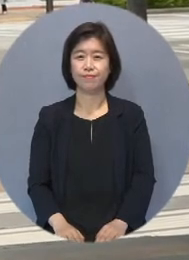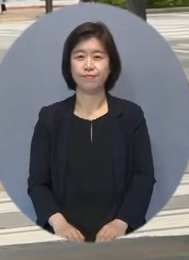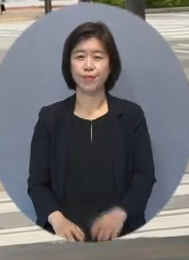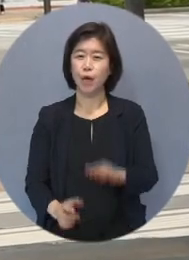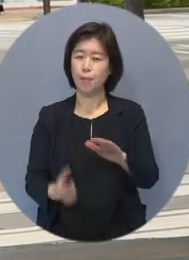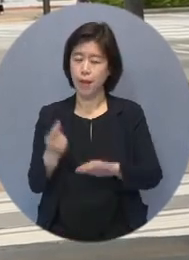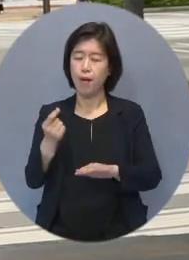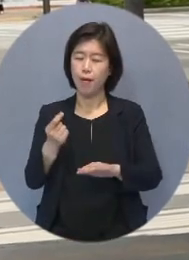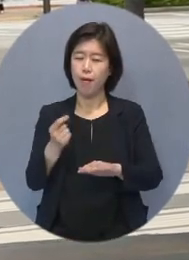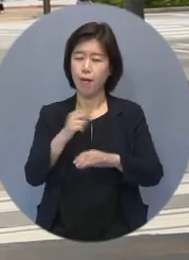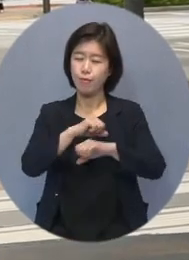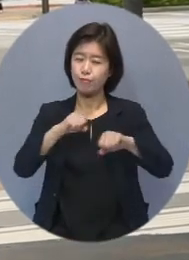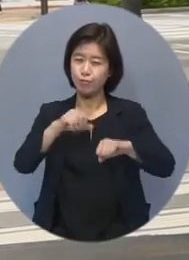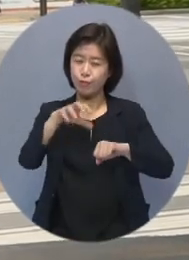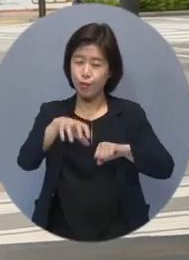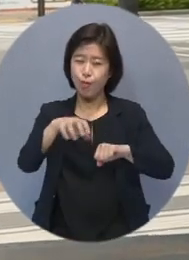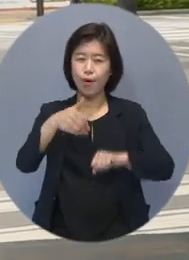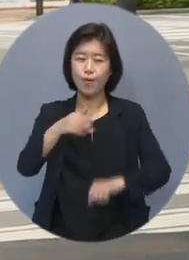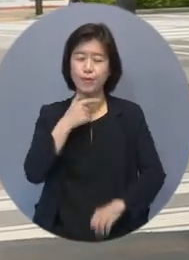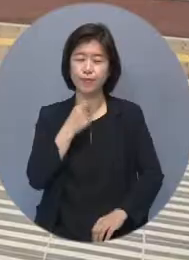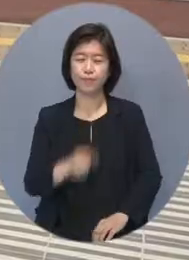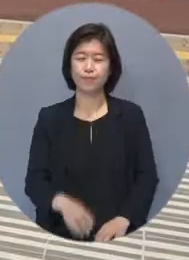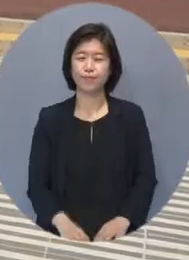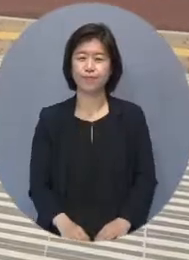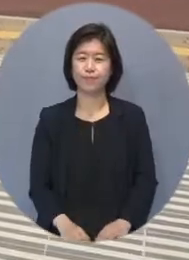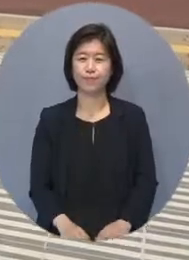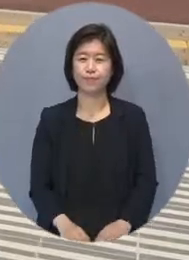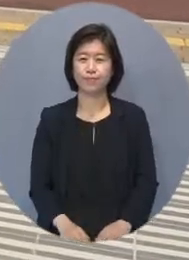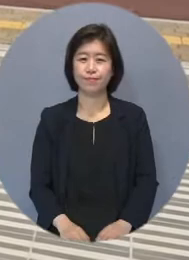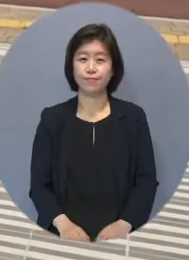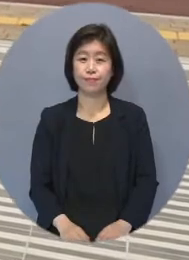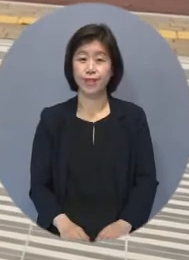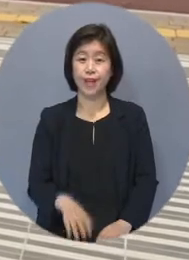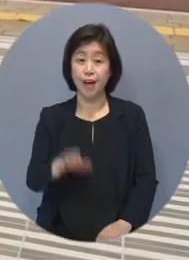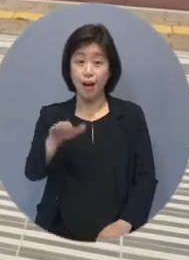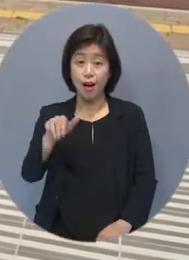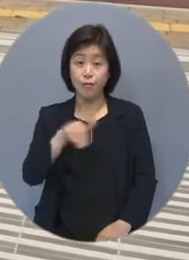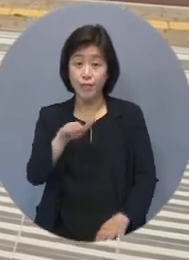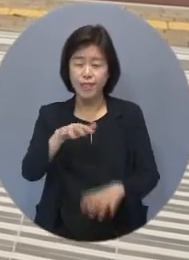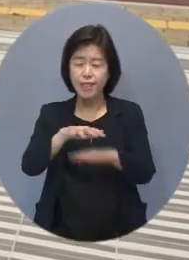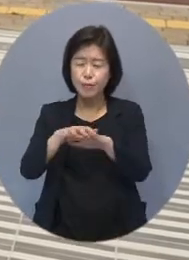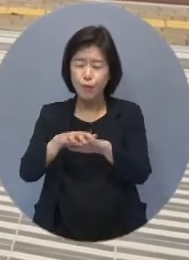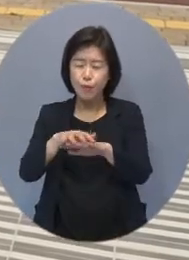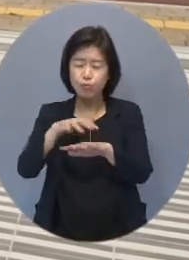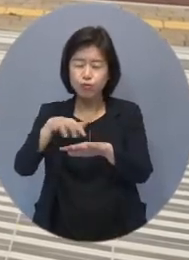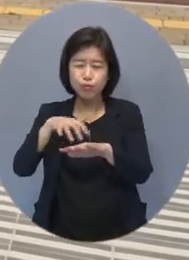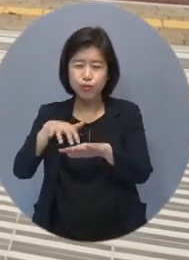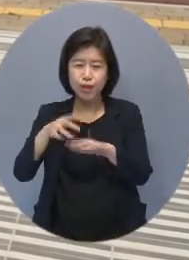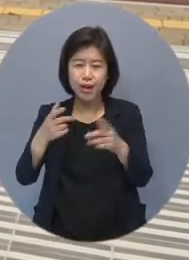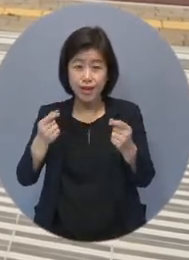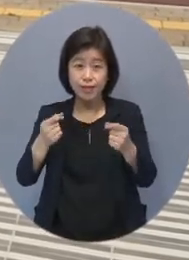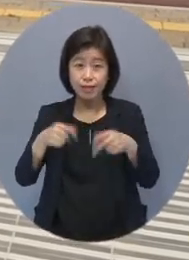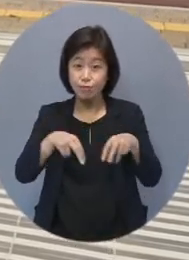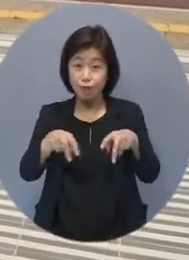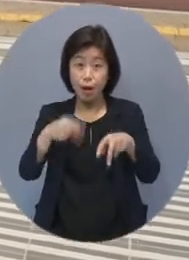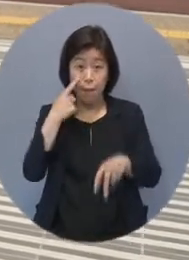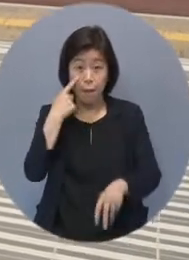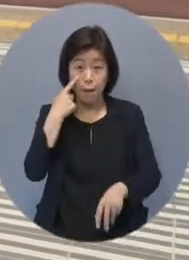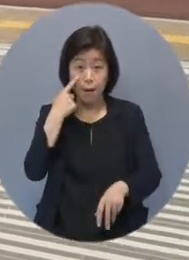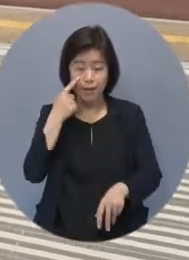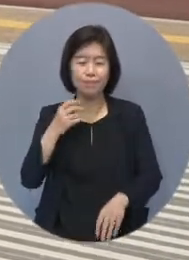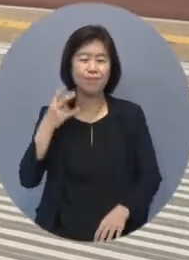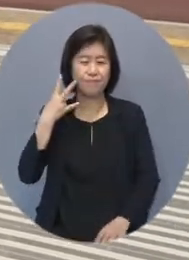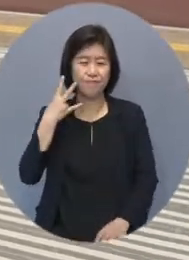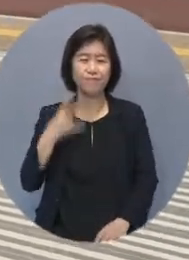빨리 가고 싶어요. 아, 빨리 가고 싶어요? 윤서, 우리 지도에서 만진 것처럼 한번 길을 가볼까? 네. 그럼 앞으로